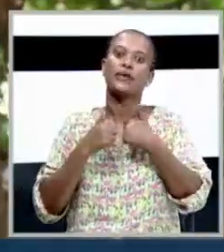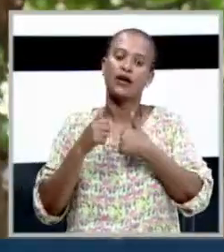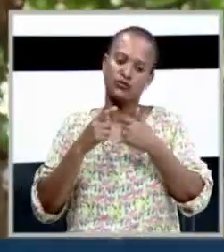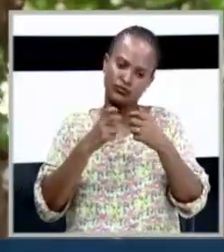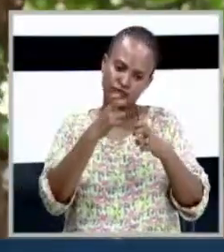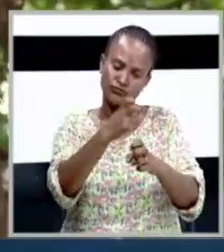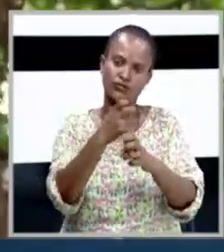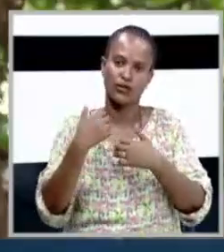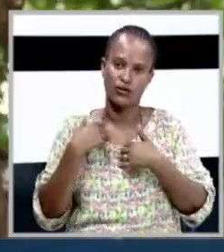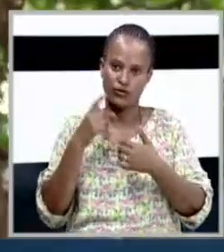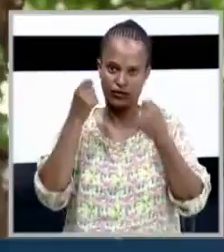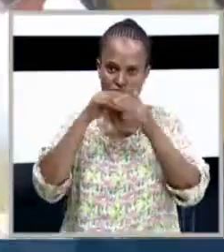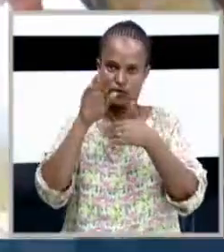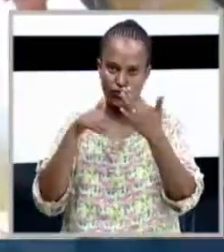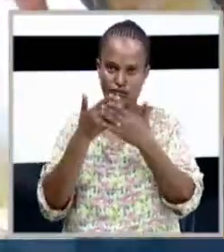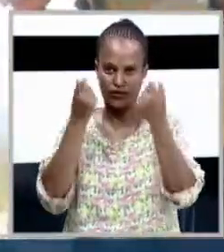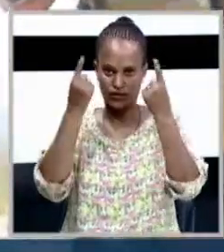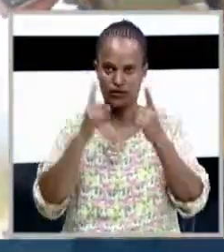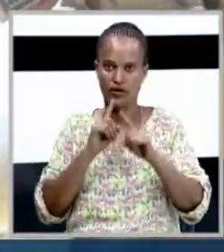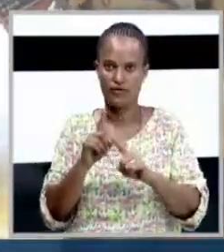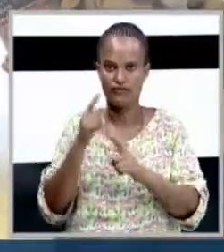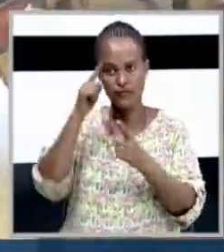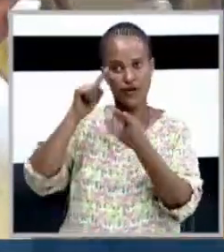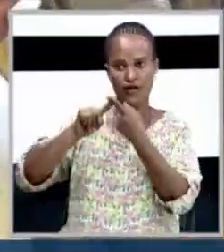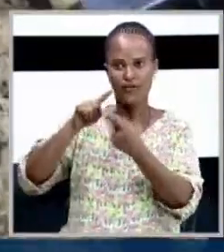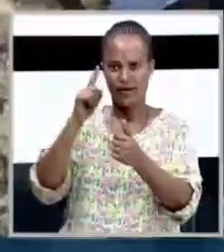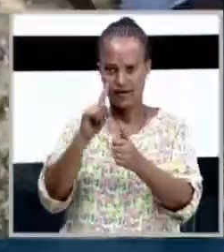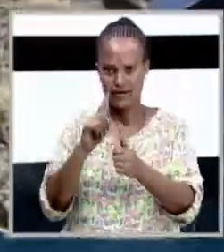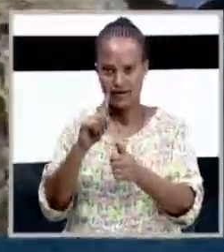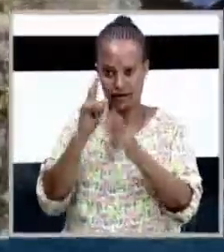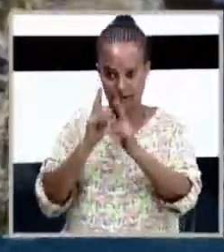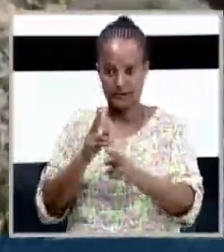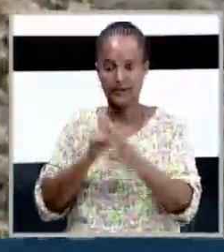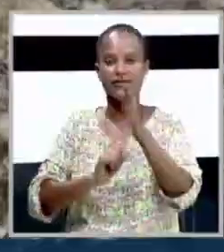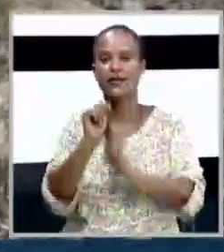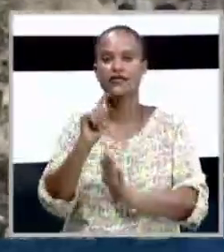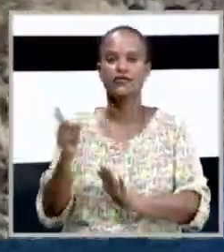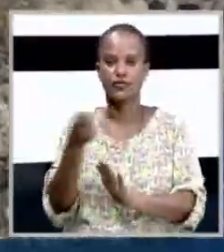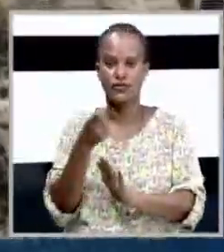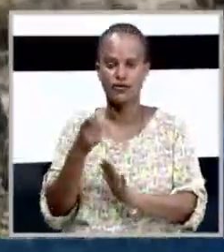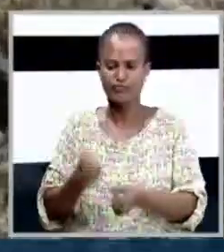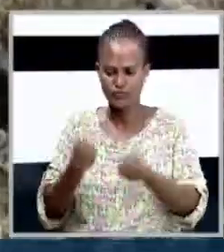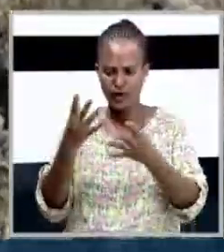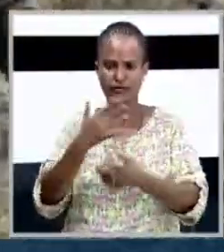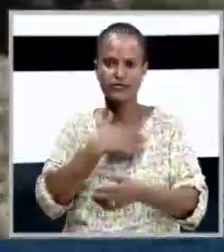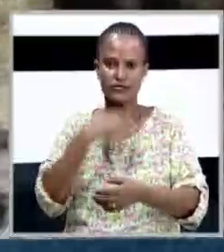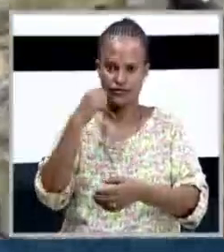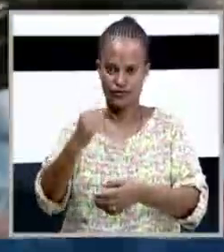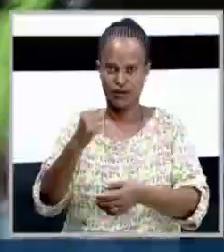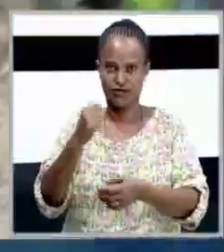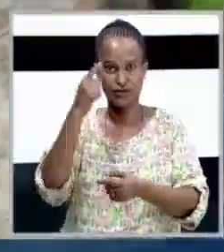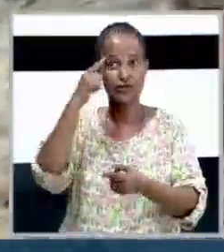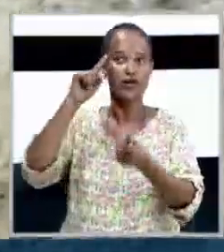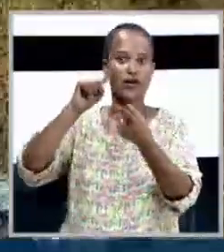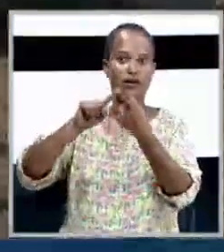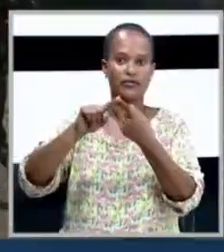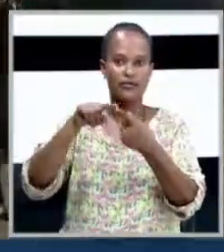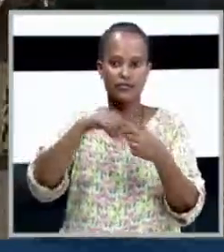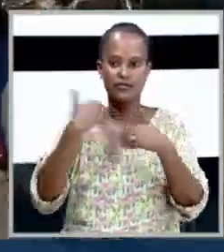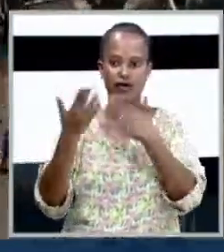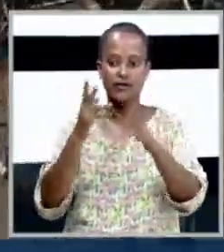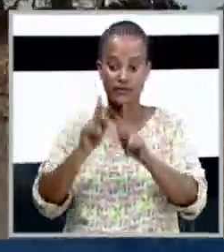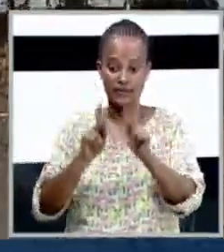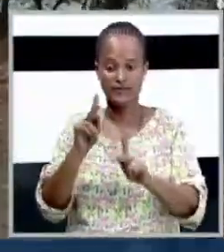እዩ ኩሉ ተረድይዎ ስለ ዝኾነ ራእዮም ሓደ ካብቲ ዝዓበየ ክብሪ ትግራይ ስለ ዝኾነ ብዙሓት ጀጋኑ ራእዮምን መስዋእቶምን ምእንተ